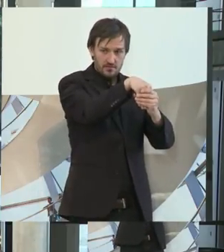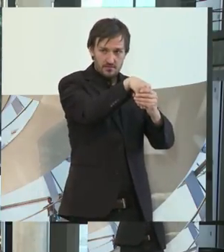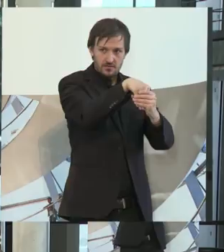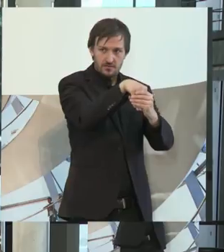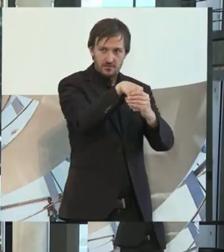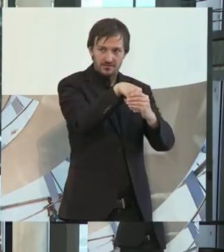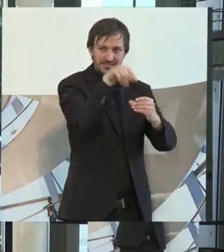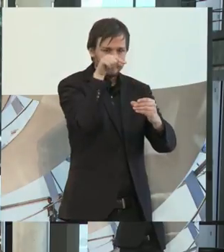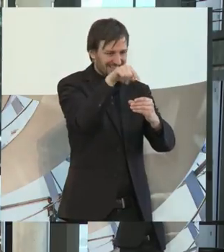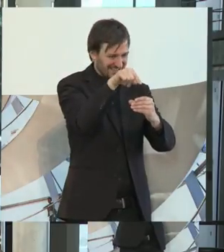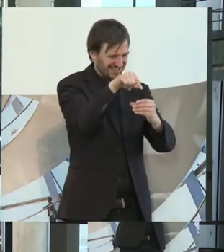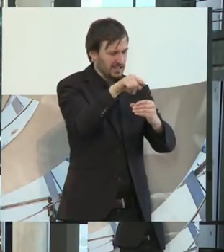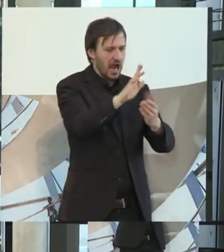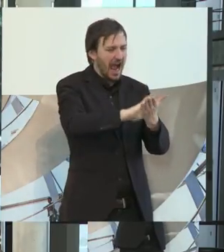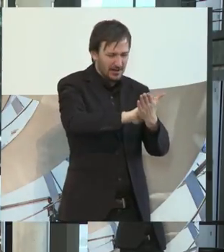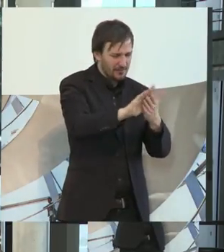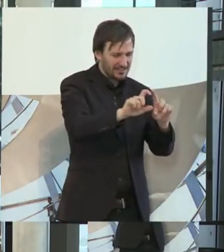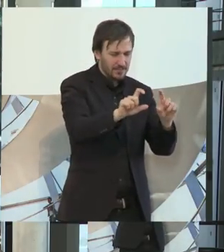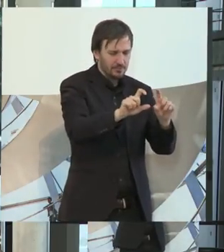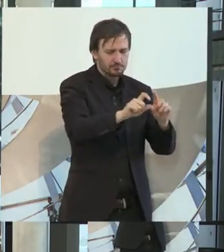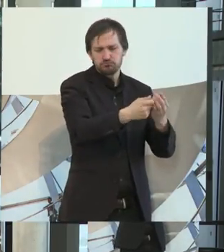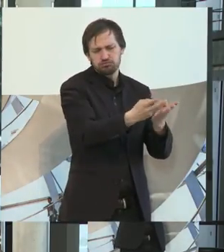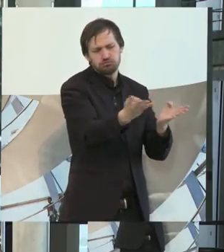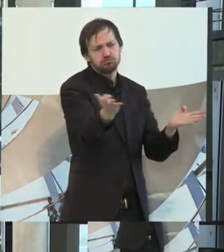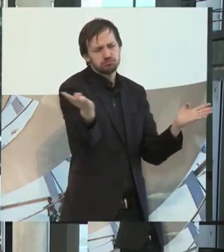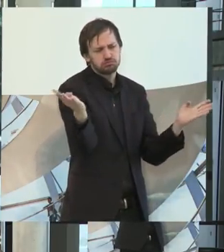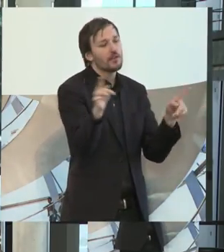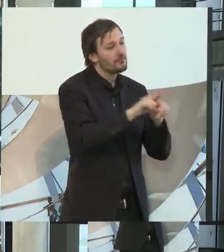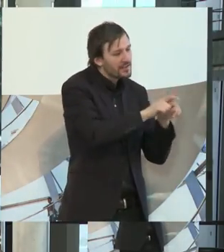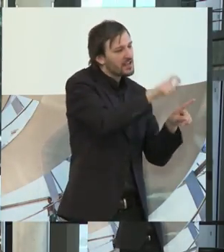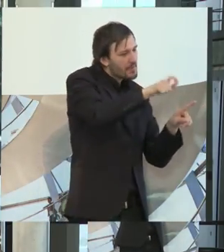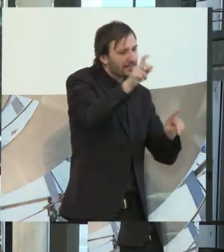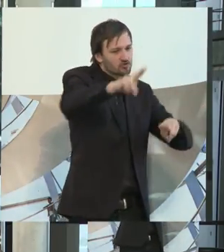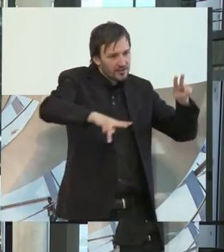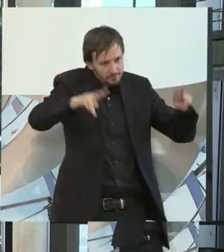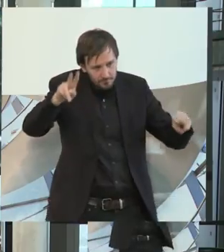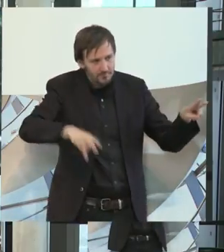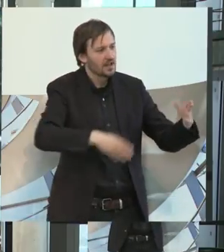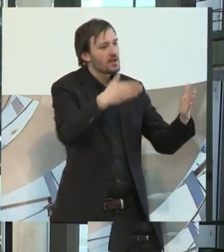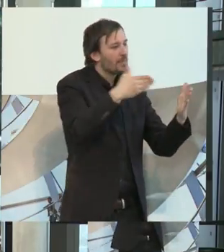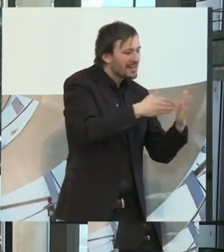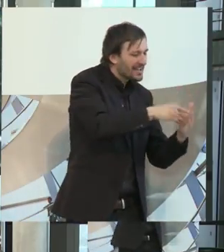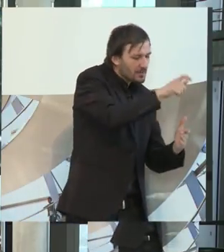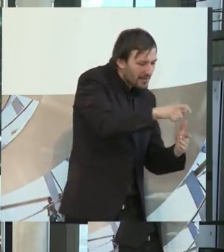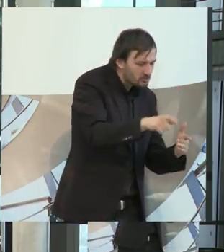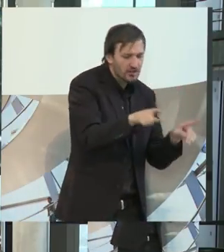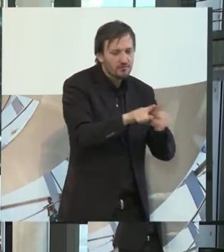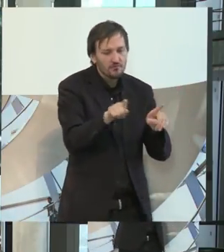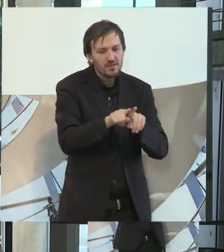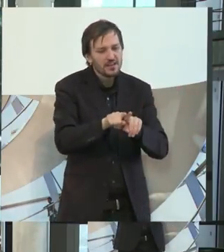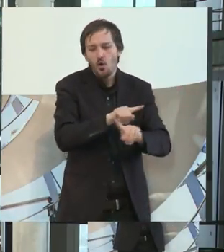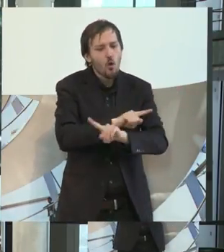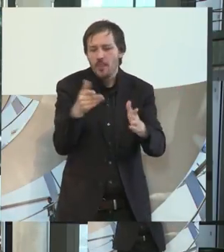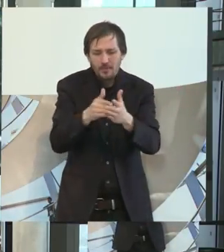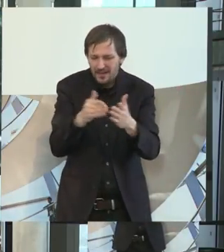ist eine sehr vielschichtige Geschichte, genauso vielschichtig wie die Menschen. Behinderung ist immer genauso vielschichtig, wie die Menschen